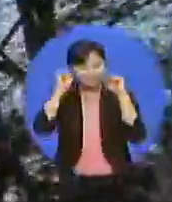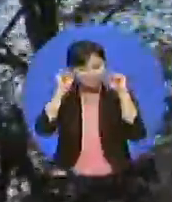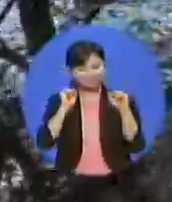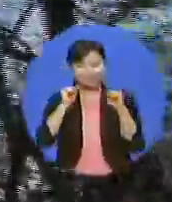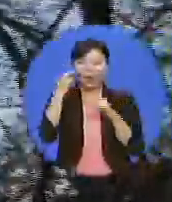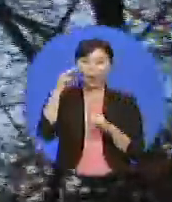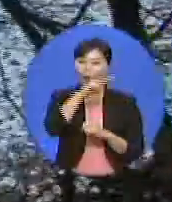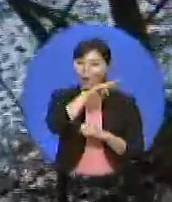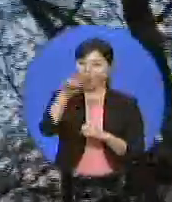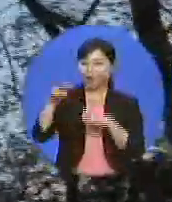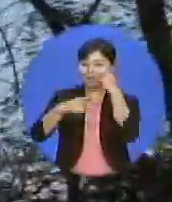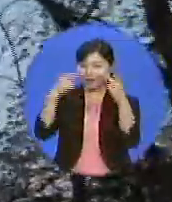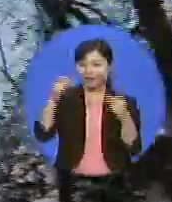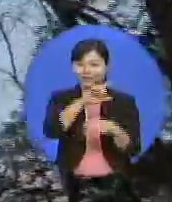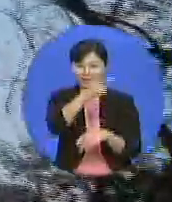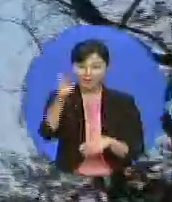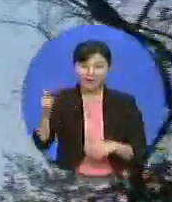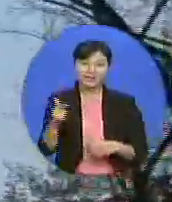자연.